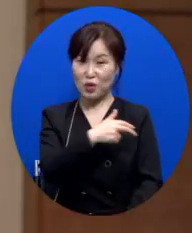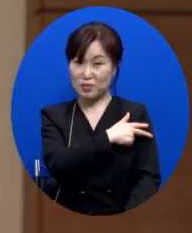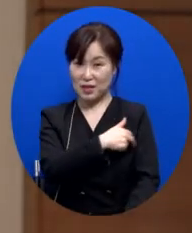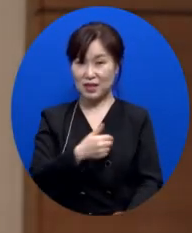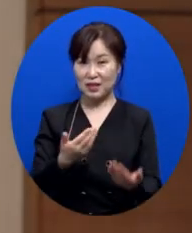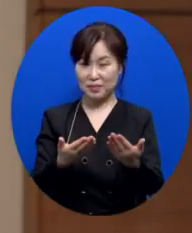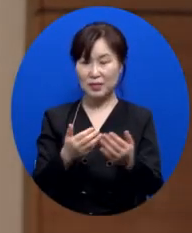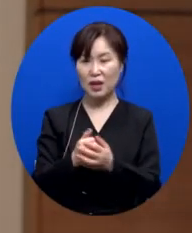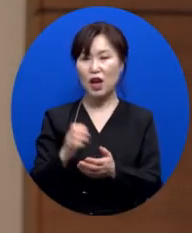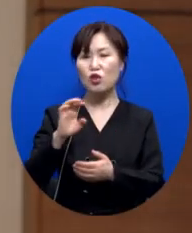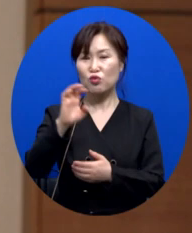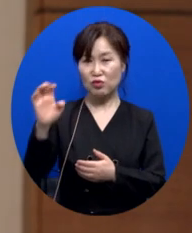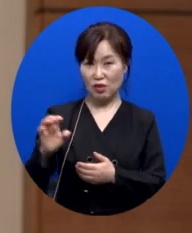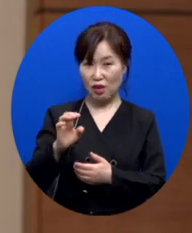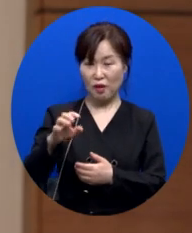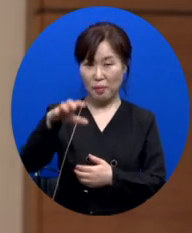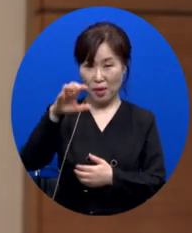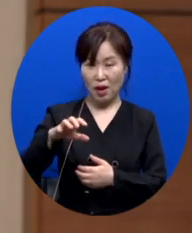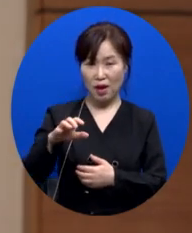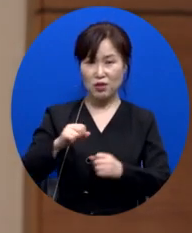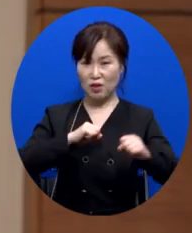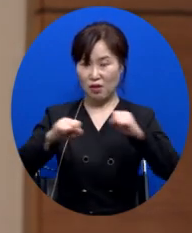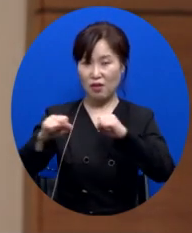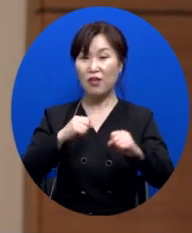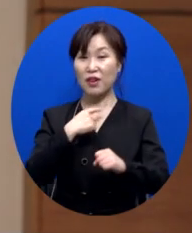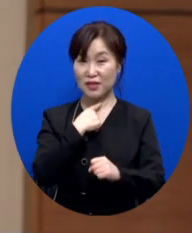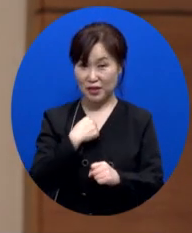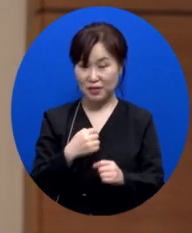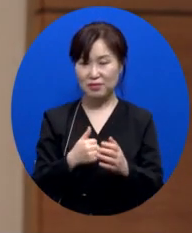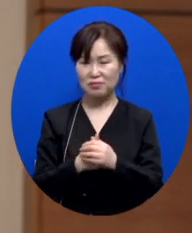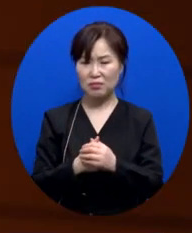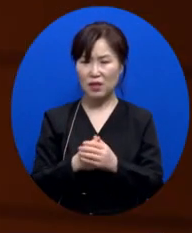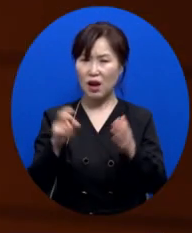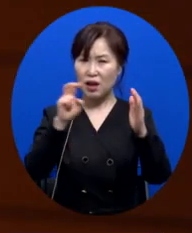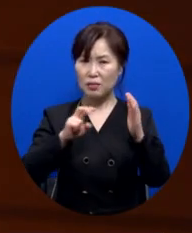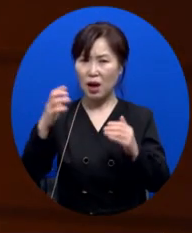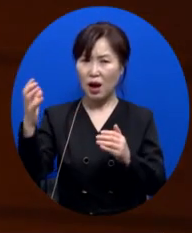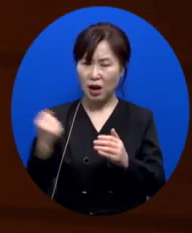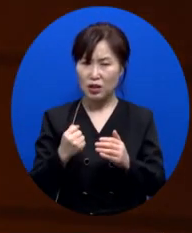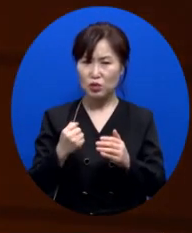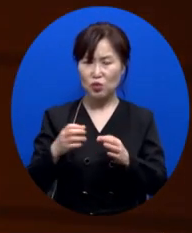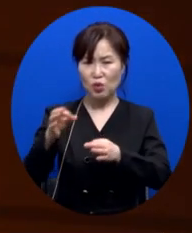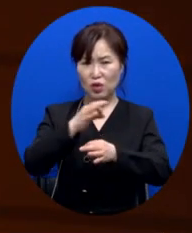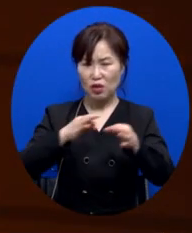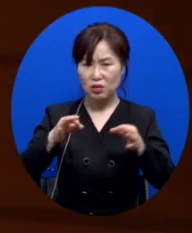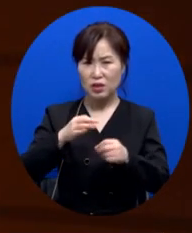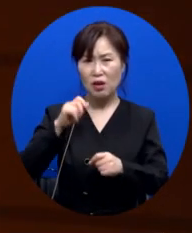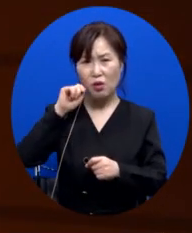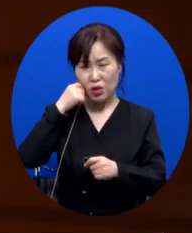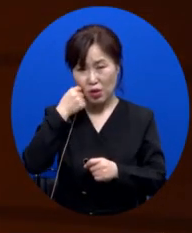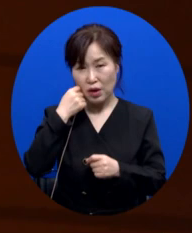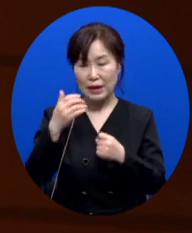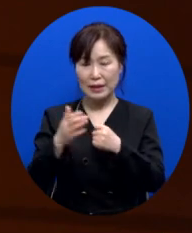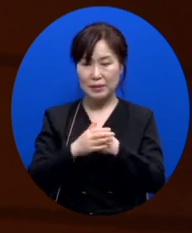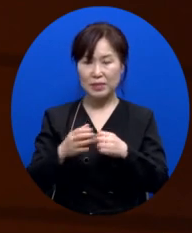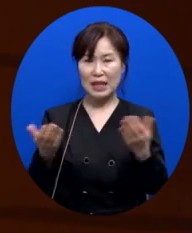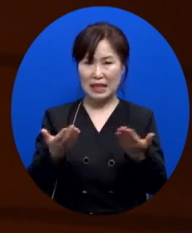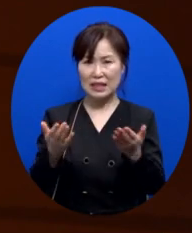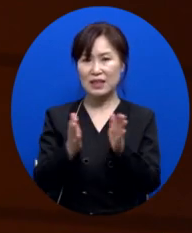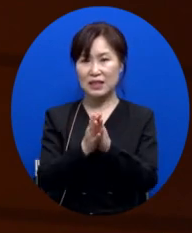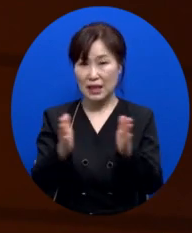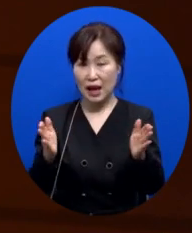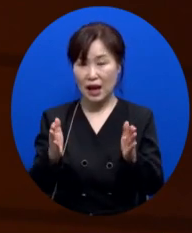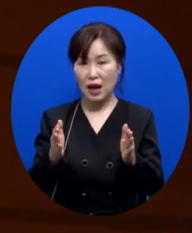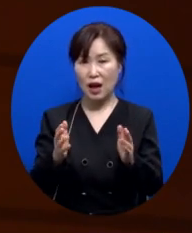주역 가수로도 활동했던 고 집사도 음악만으로 경제적 자립을 이루기 힘들어 자영업에 뛰어들었고 현재